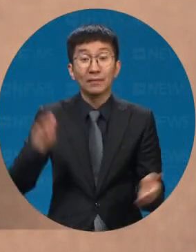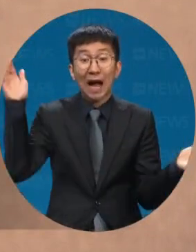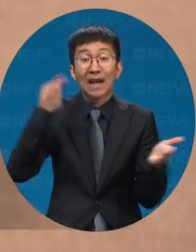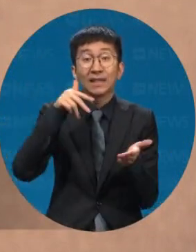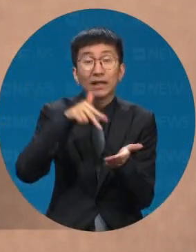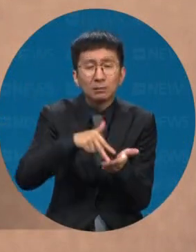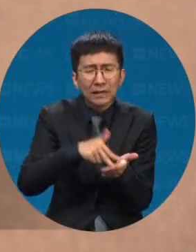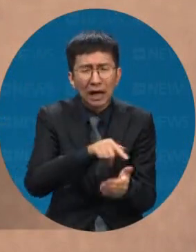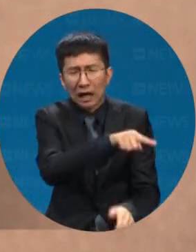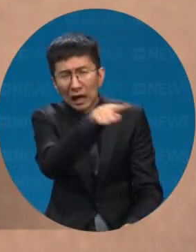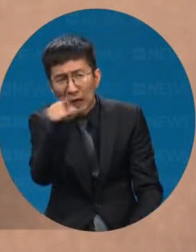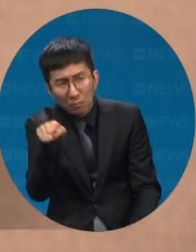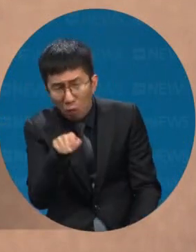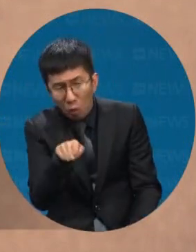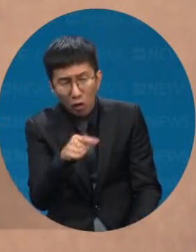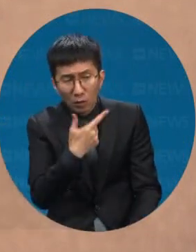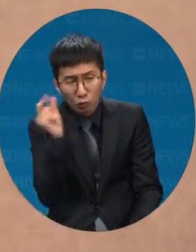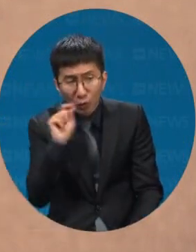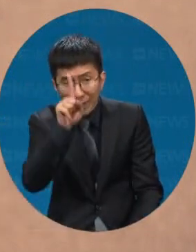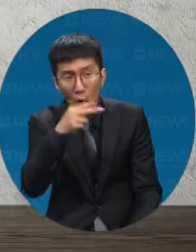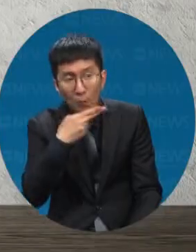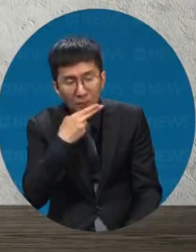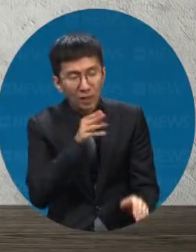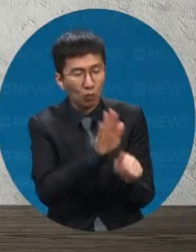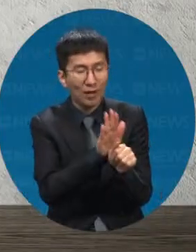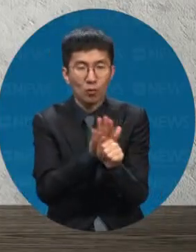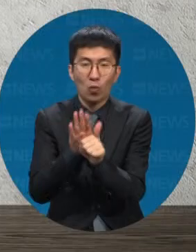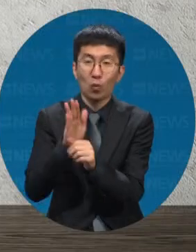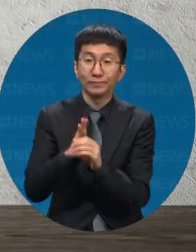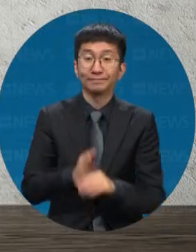어떤 형식으로든 결 생기지 않도록